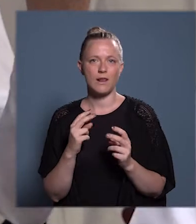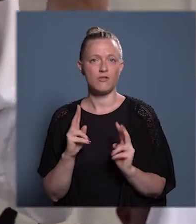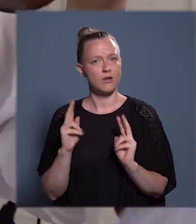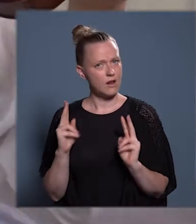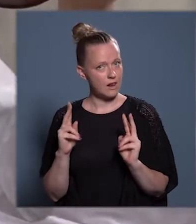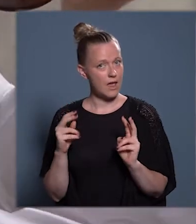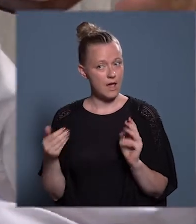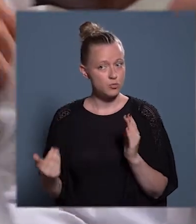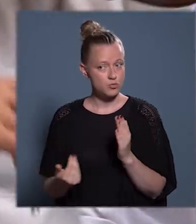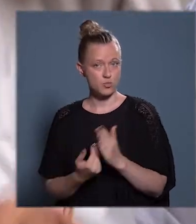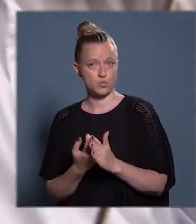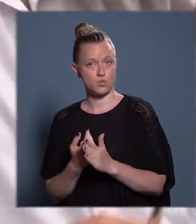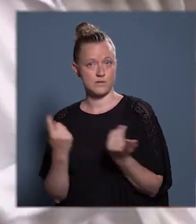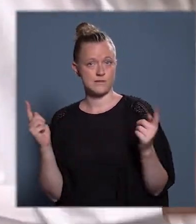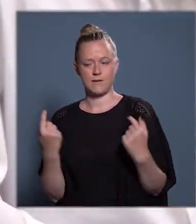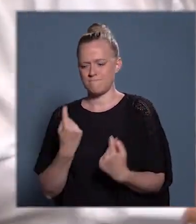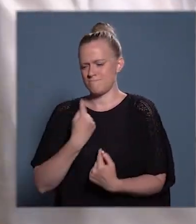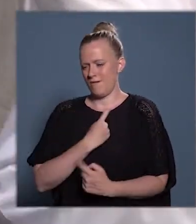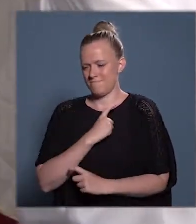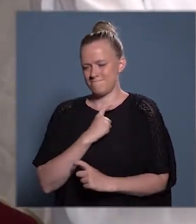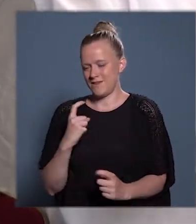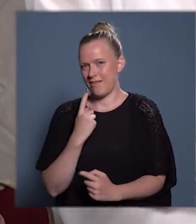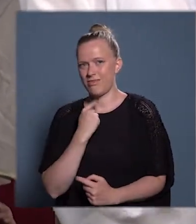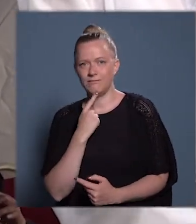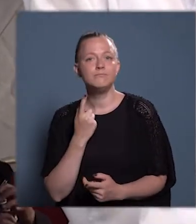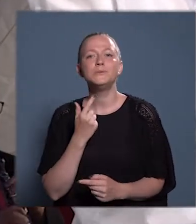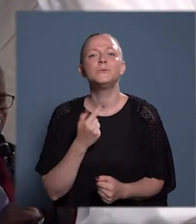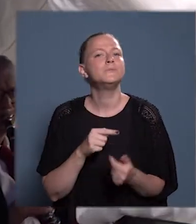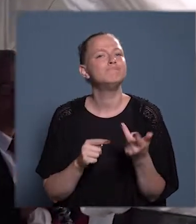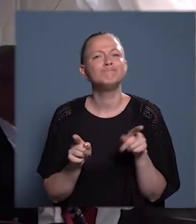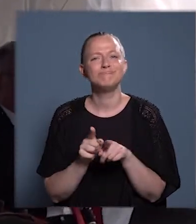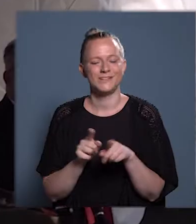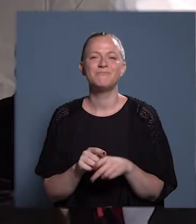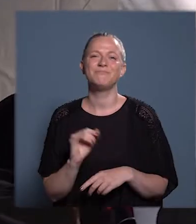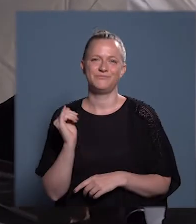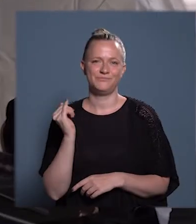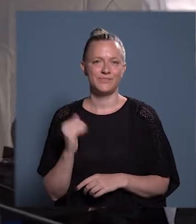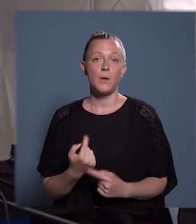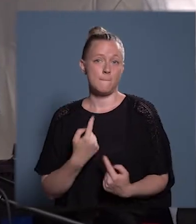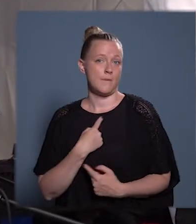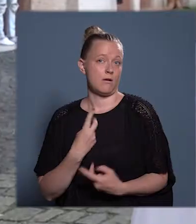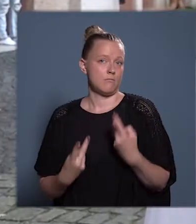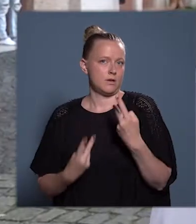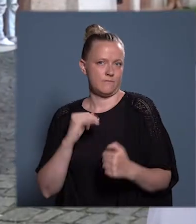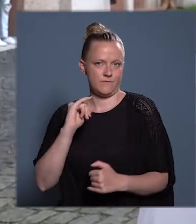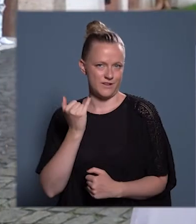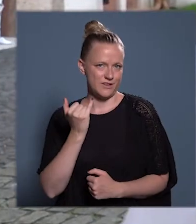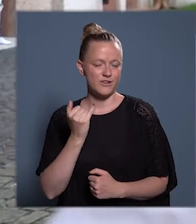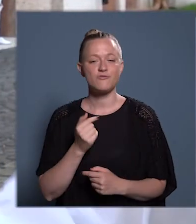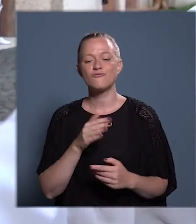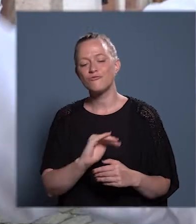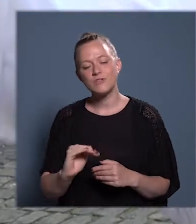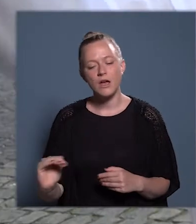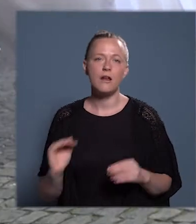olyan számokat is, amit csak magának. Mik voltak ezek? Ez így van, hogy magam kedvére is, a gyerekekkel,